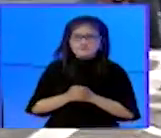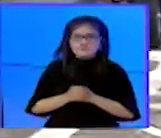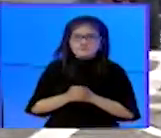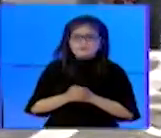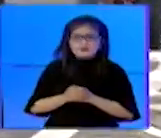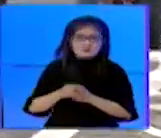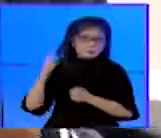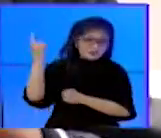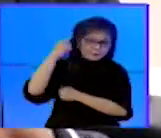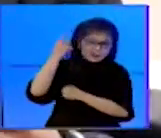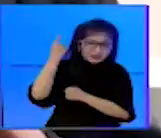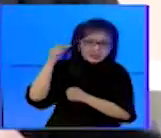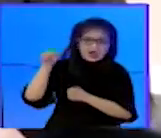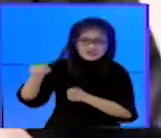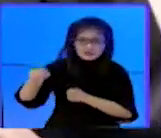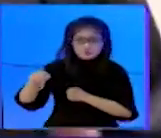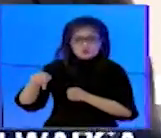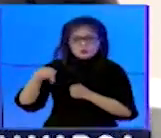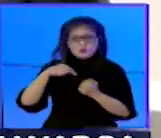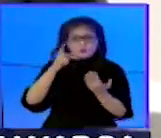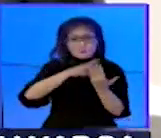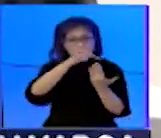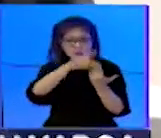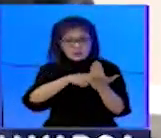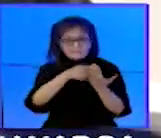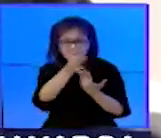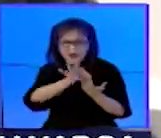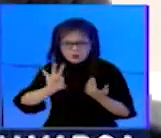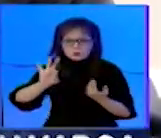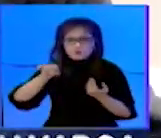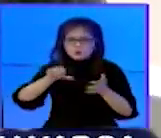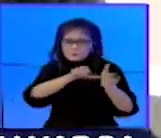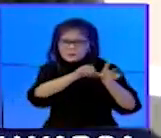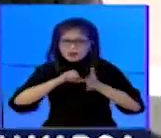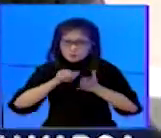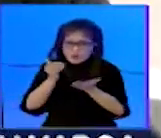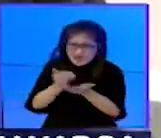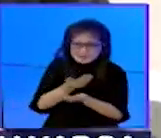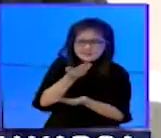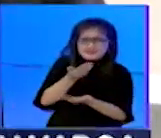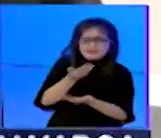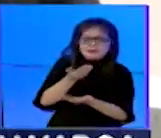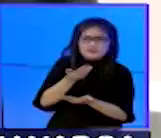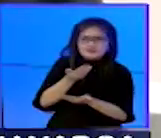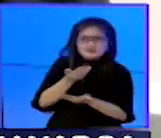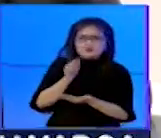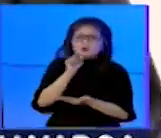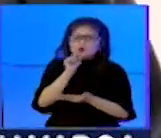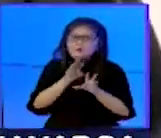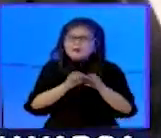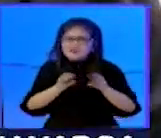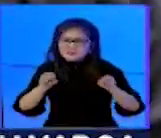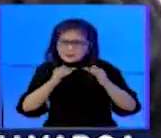Pemerintah punya program baru subsidi gaji. Mereka akan memberikan subsidi bagi karyawan yang gaji di bawah